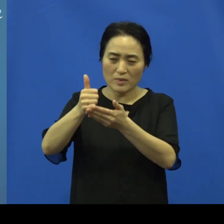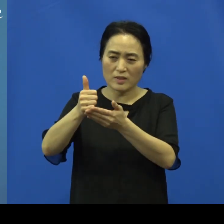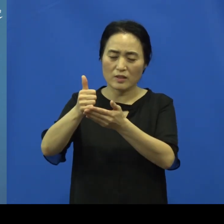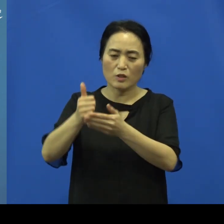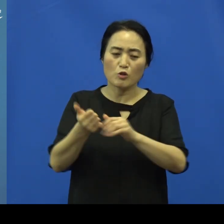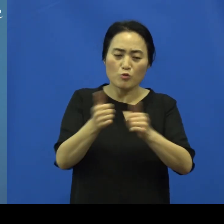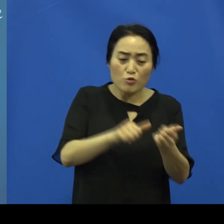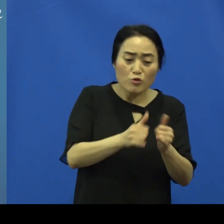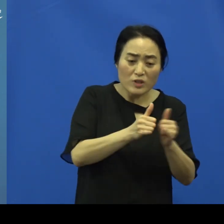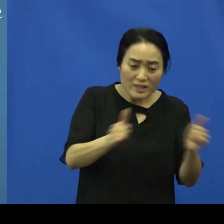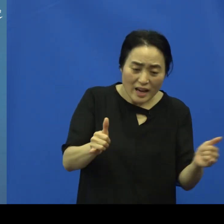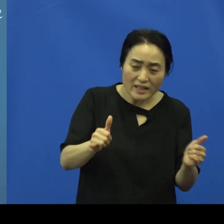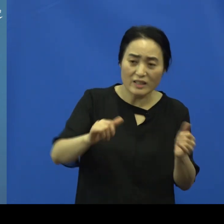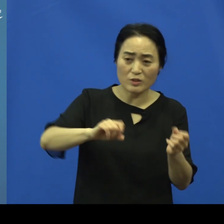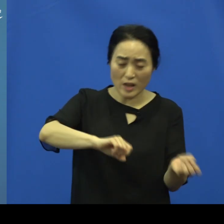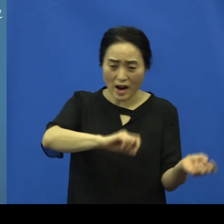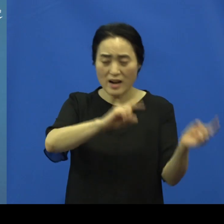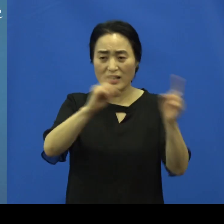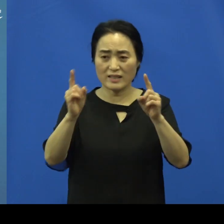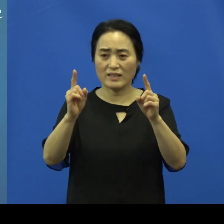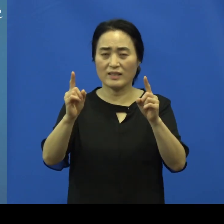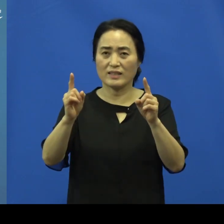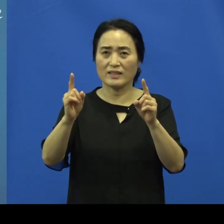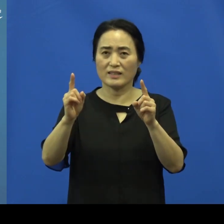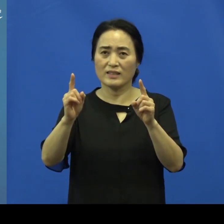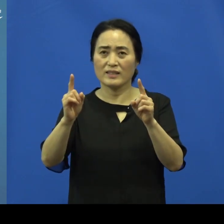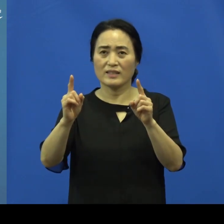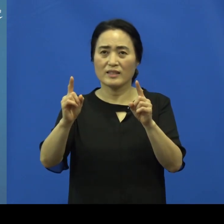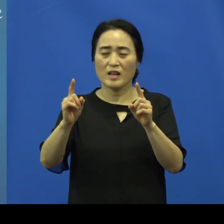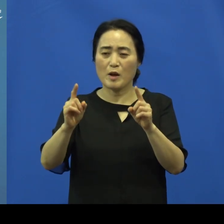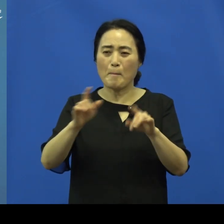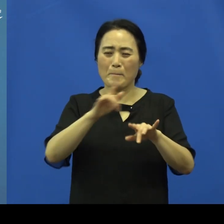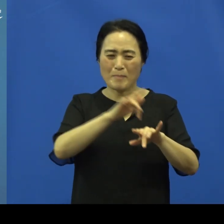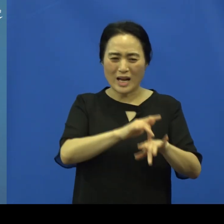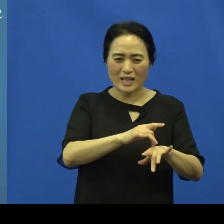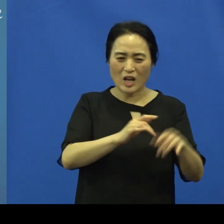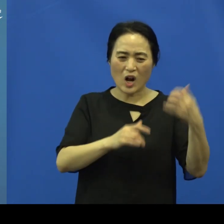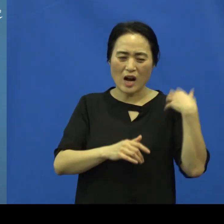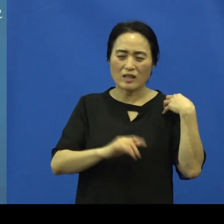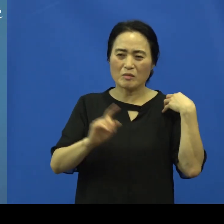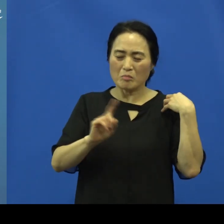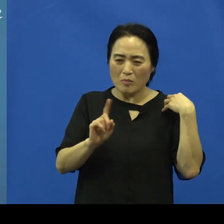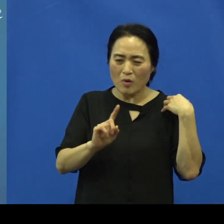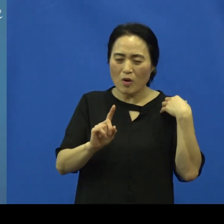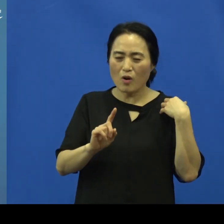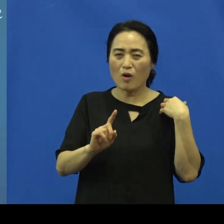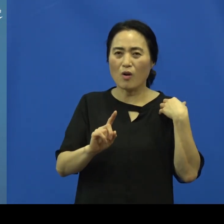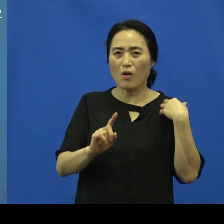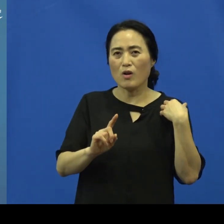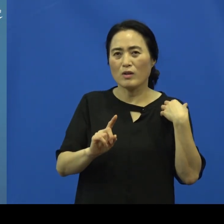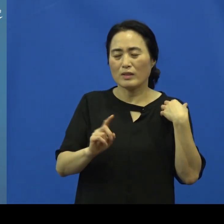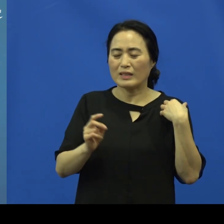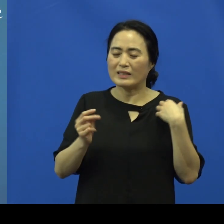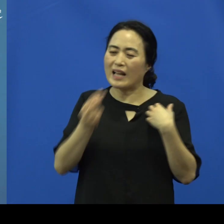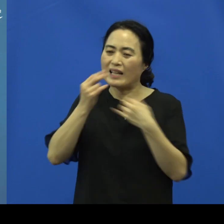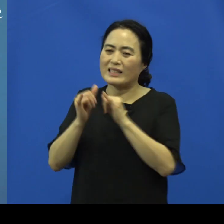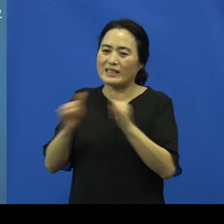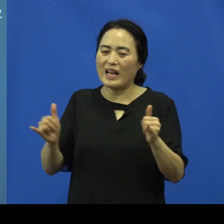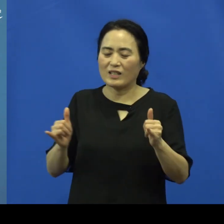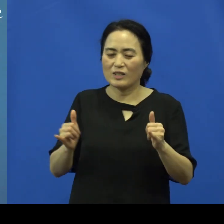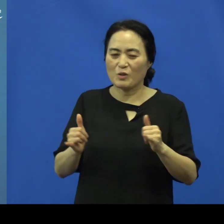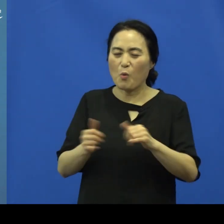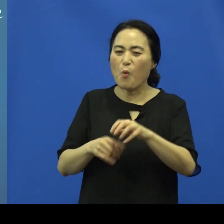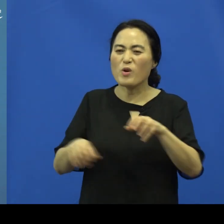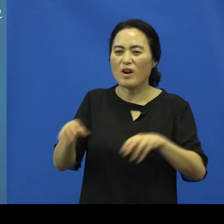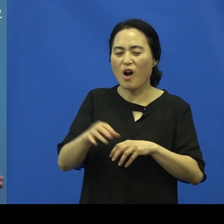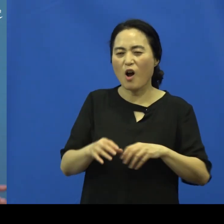자를 살리러 오셨어요. 마귀는 죽이는 일을 합니다. 살아있는 것을 죽이는 게 마귀의 전문입니다. 여러분, 세상을